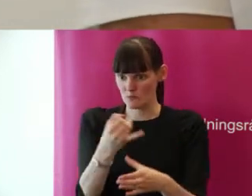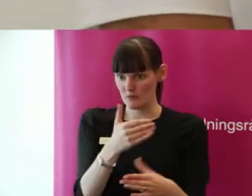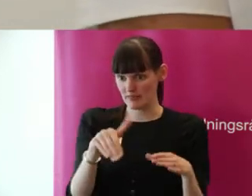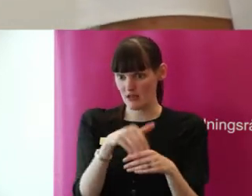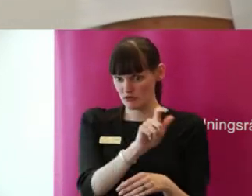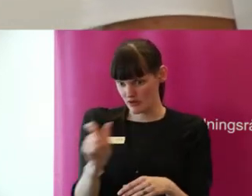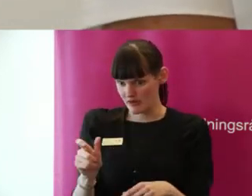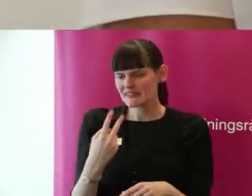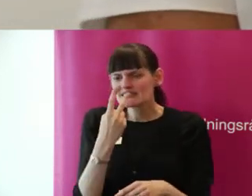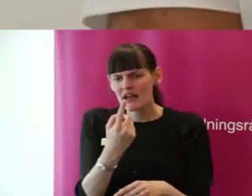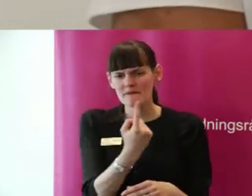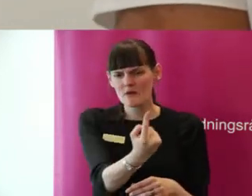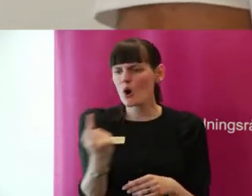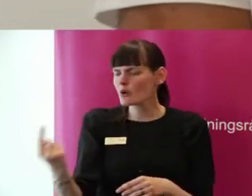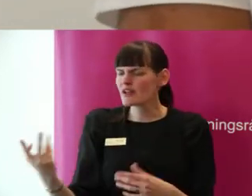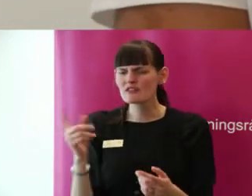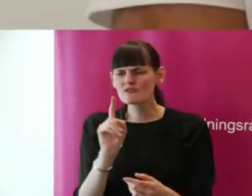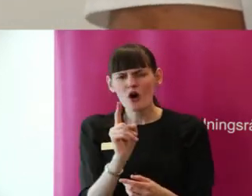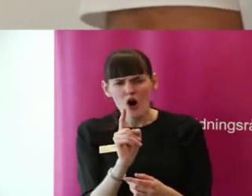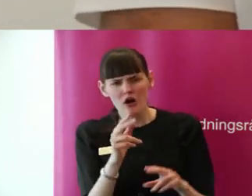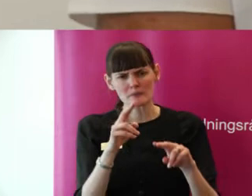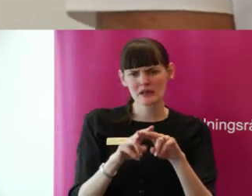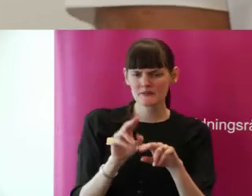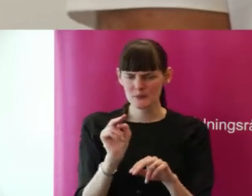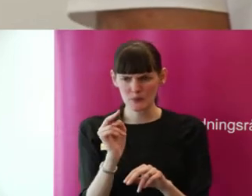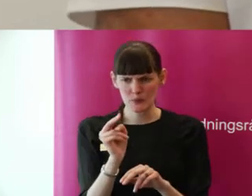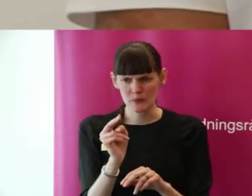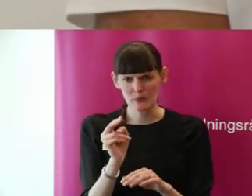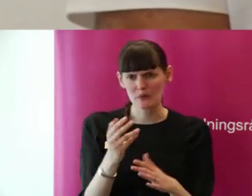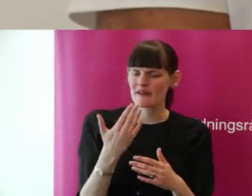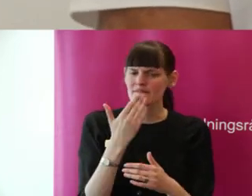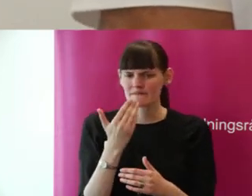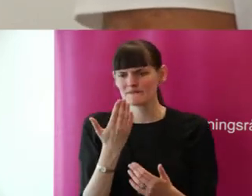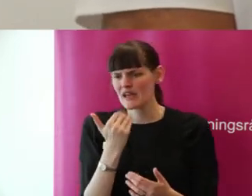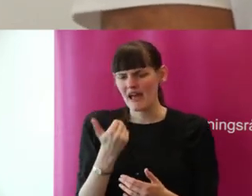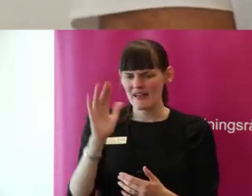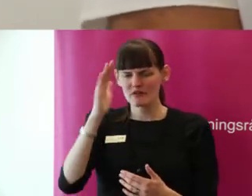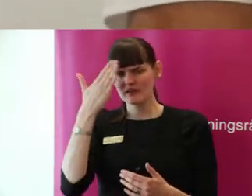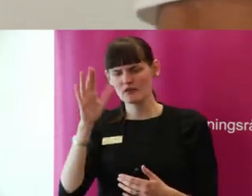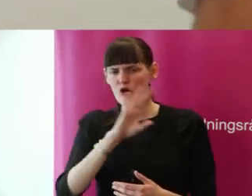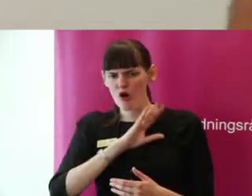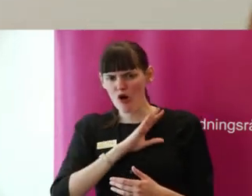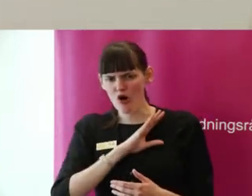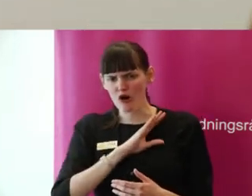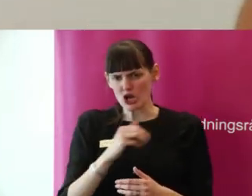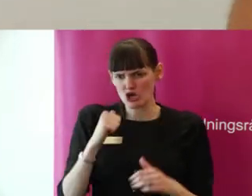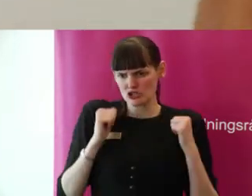vad befinner den sig nu, just nu? Vad har den med sig för erfarenheter in i klassrummet? Och utifrån det byggs